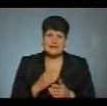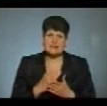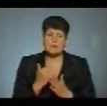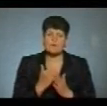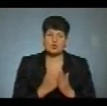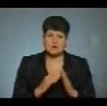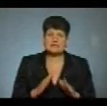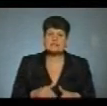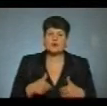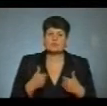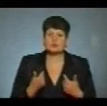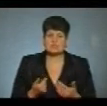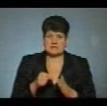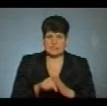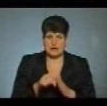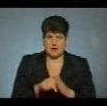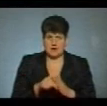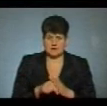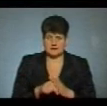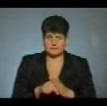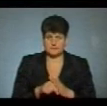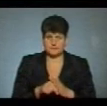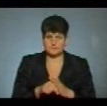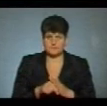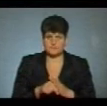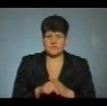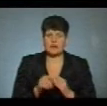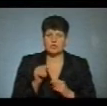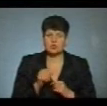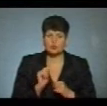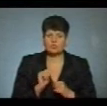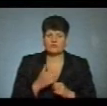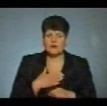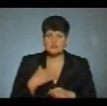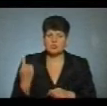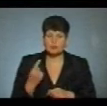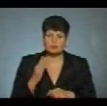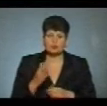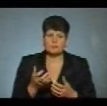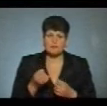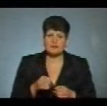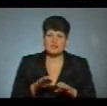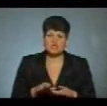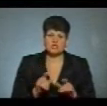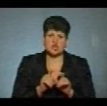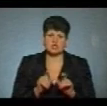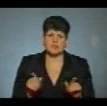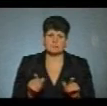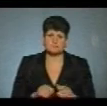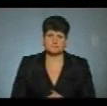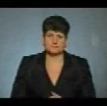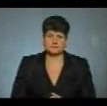тільки рекомендаційно носить рекомендаційний характер. Тому в нашій області буде приймати рішення штаб оперативний.